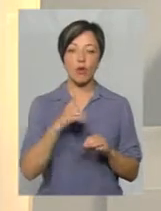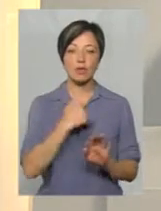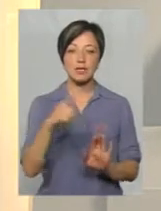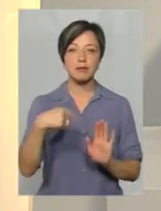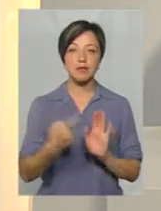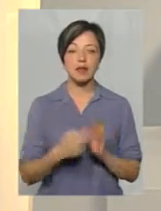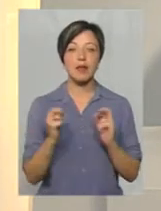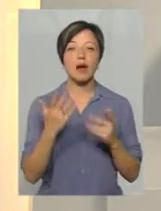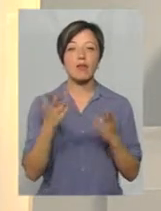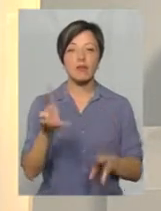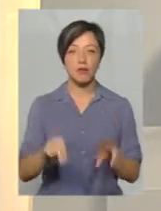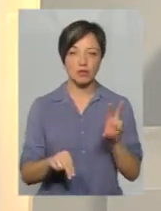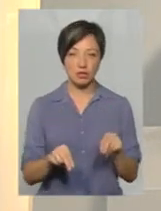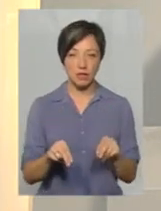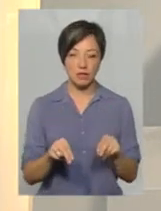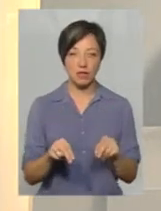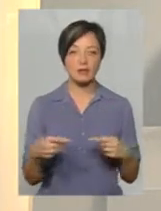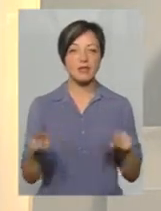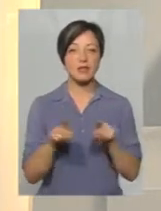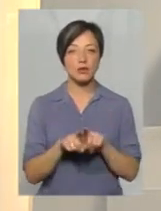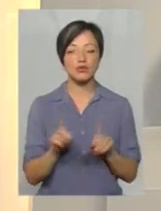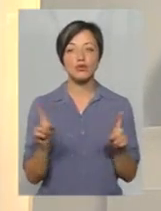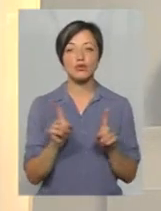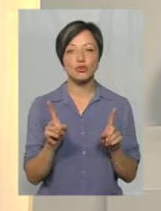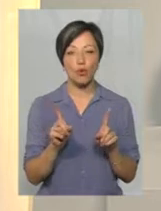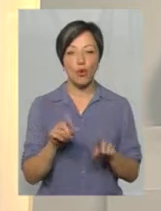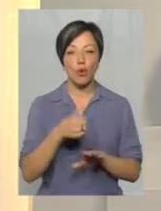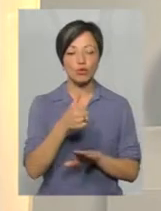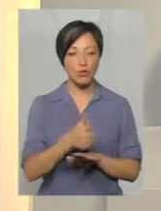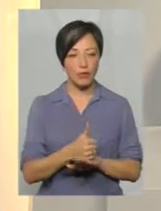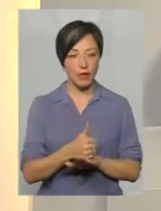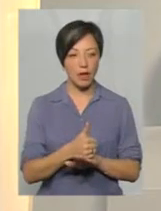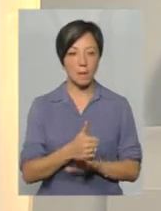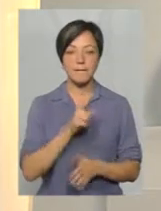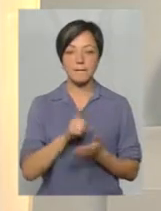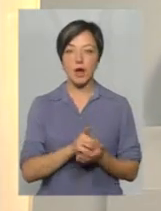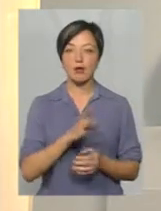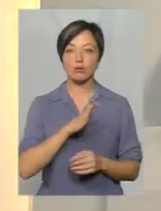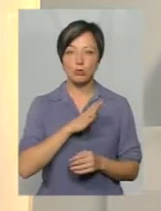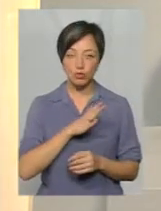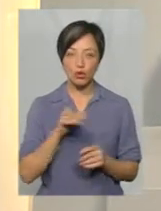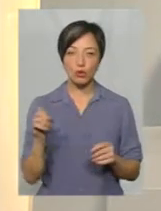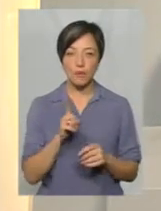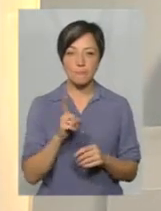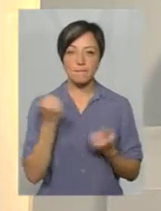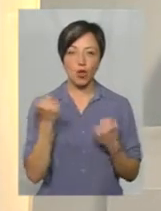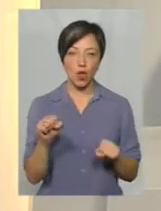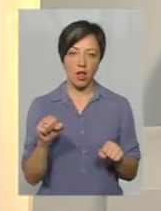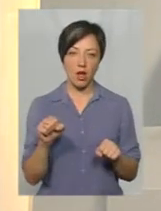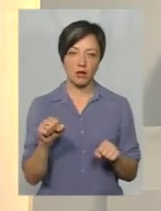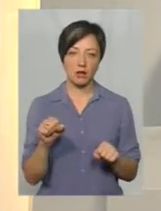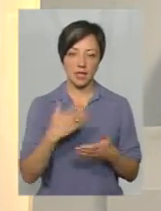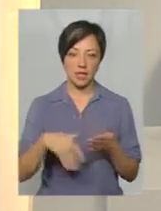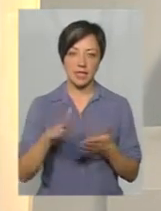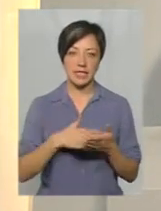запитати, от як ви вважаєте, все ж таки, що основне має бути, щоб подолати стихійну